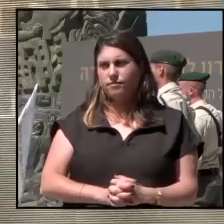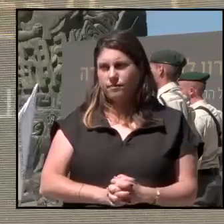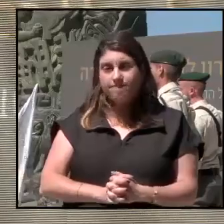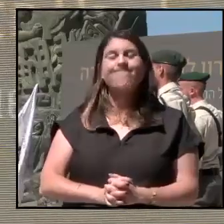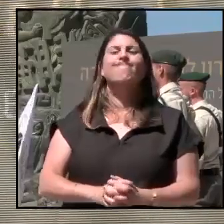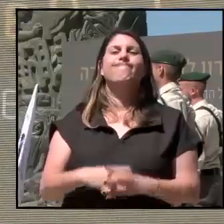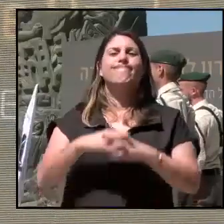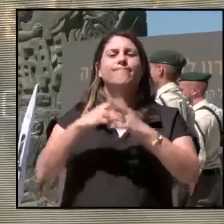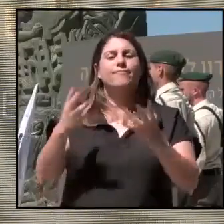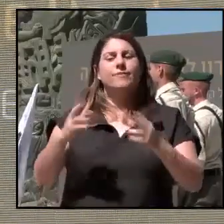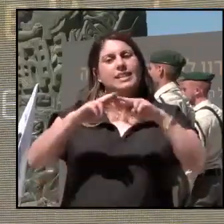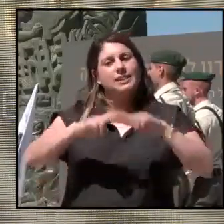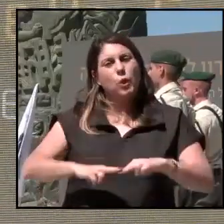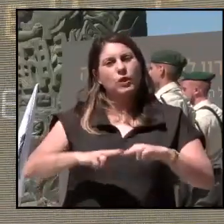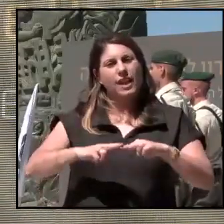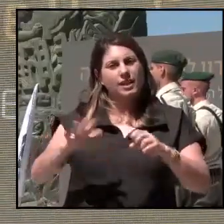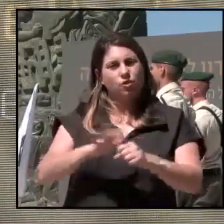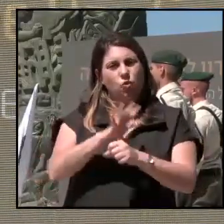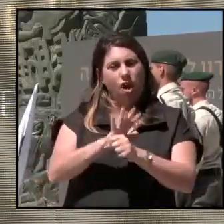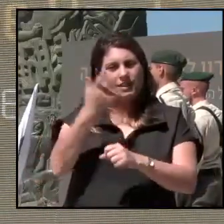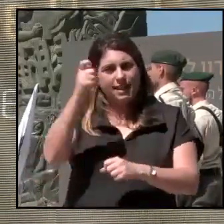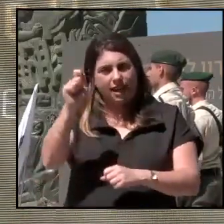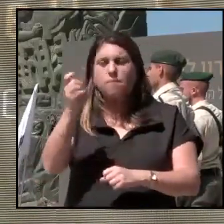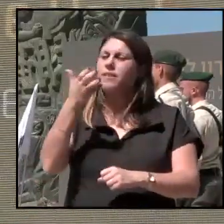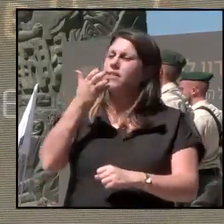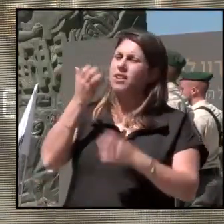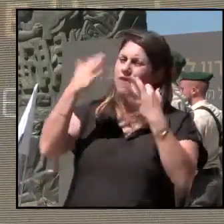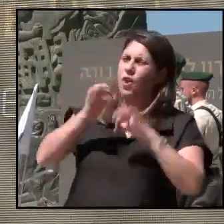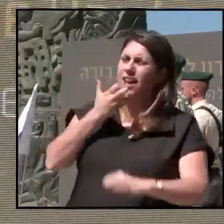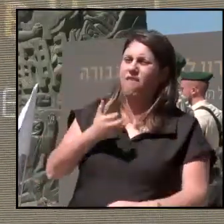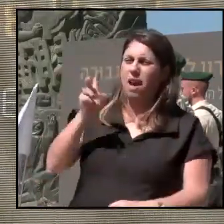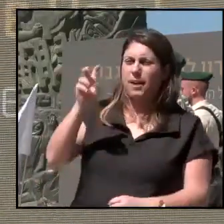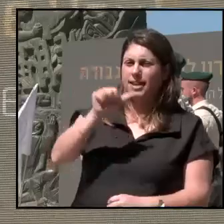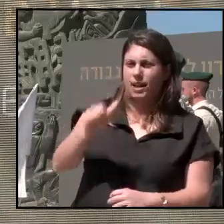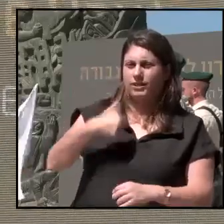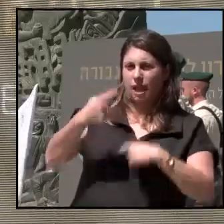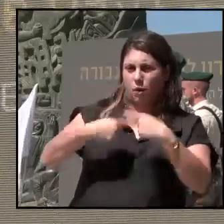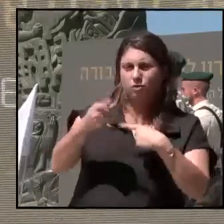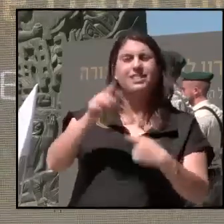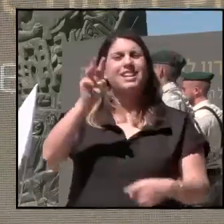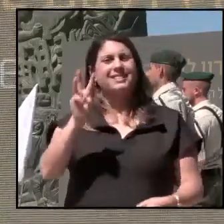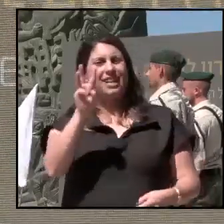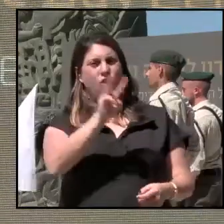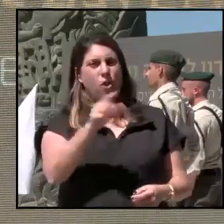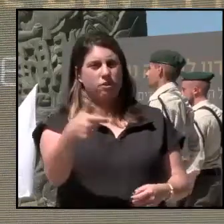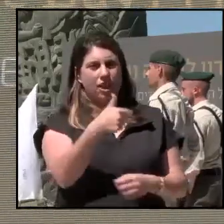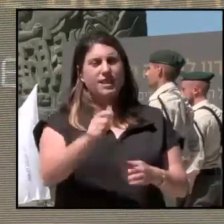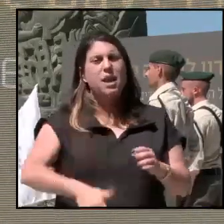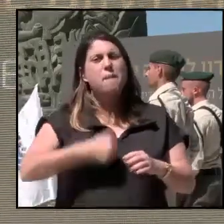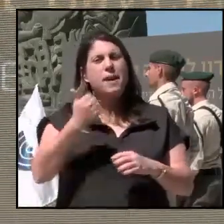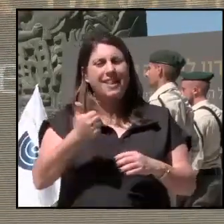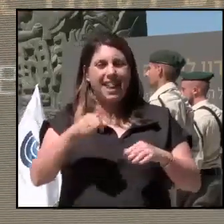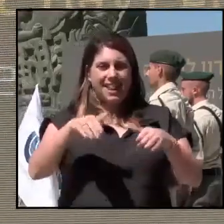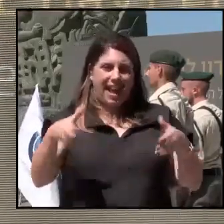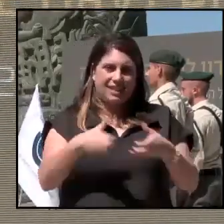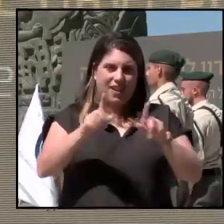שורדי שואה יקרים, כבוד הרב עמיחי אליהו, שר המורשת, שר שלום ג'רבי, מנהל חטיבת החינוך בקרן קיימת